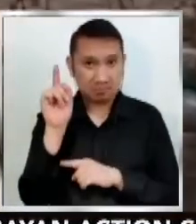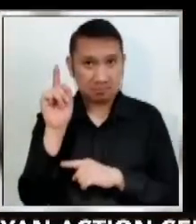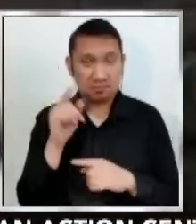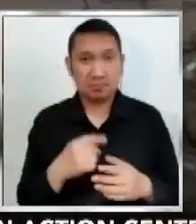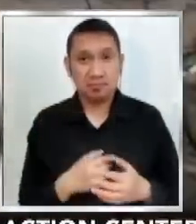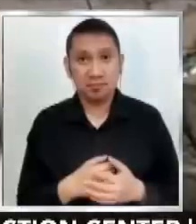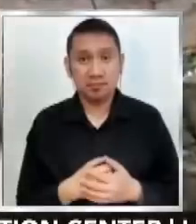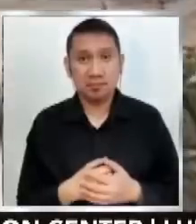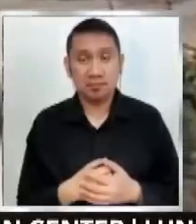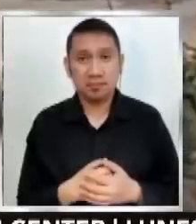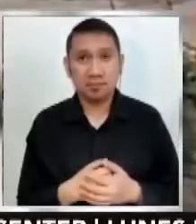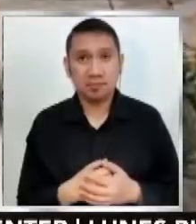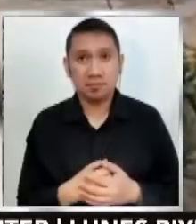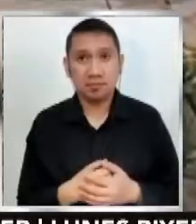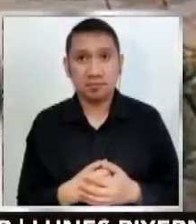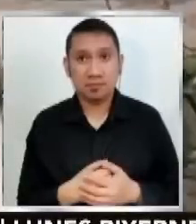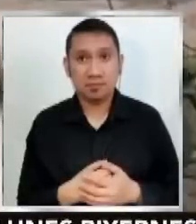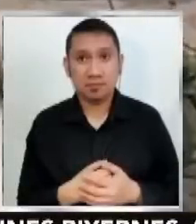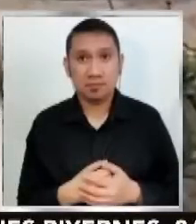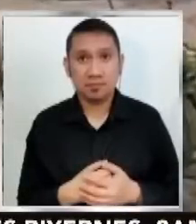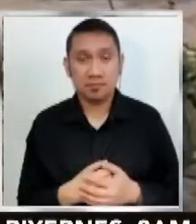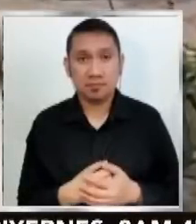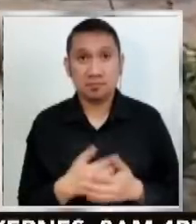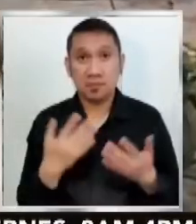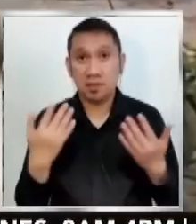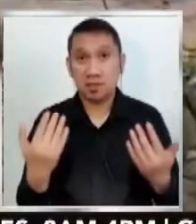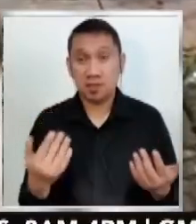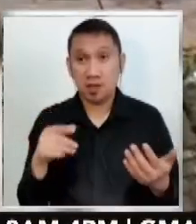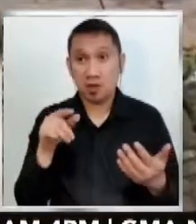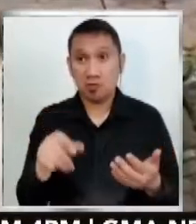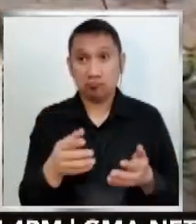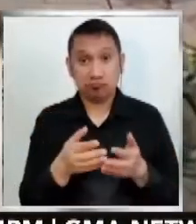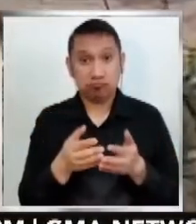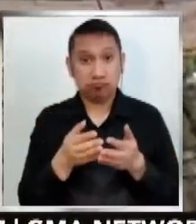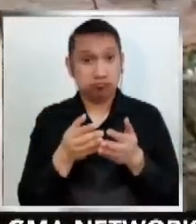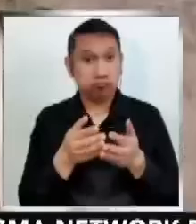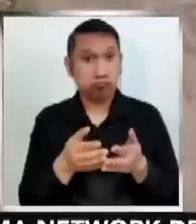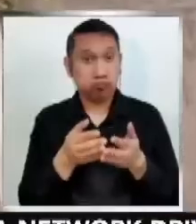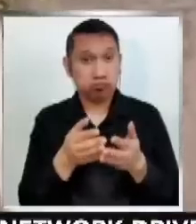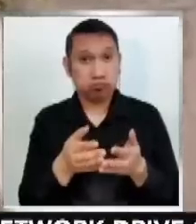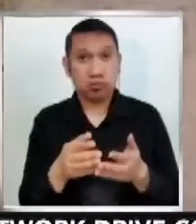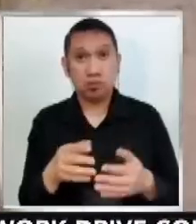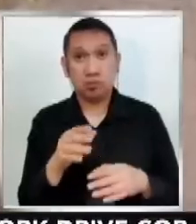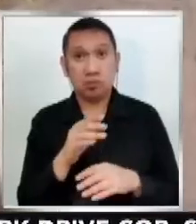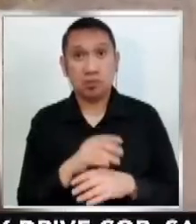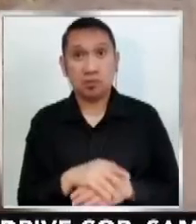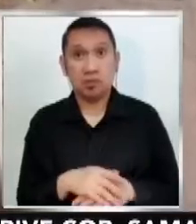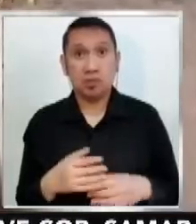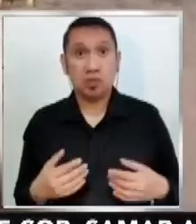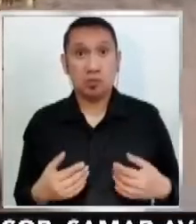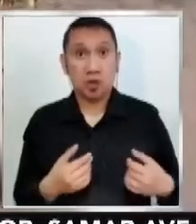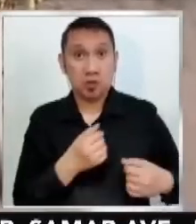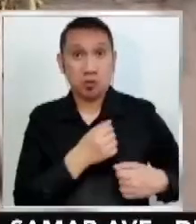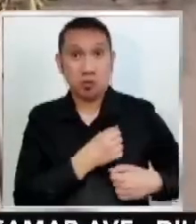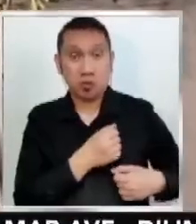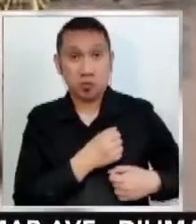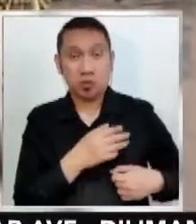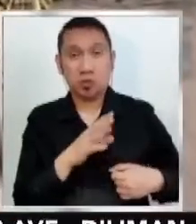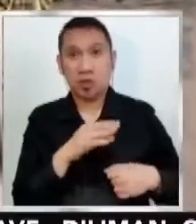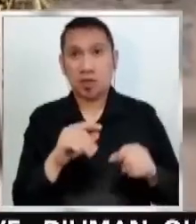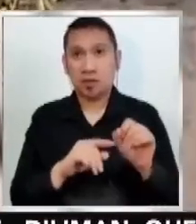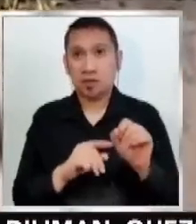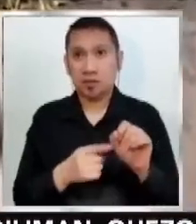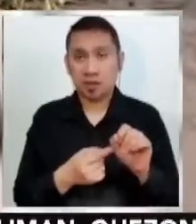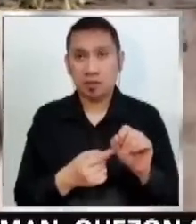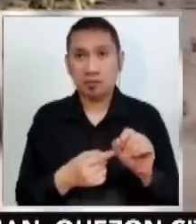Zambales. Habang pababa ng mga barko ang mga kalyadong sundalo, nagsimula namang mamaril ang